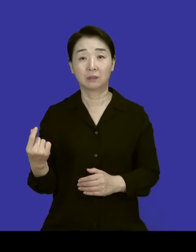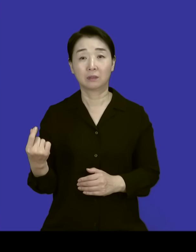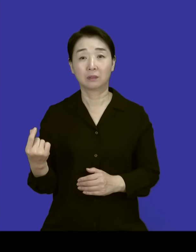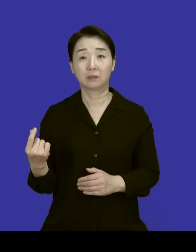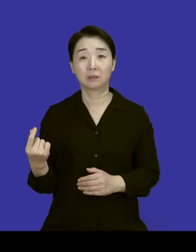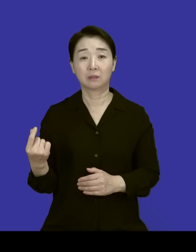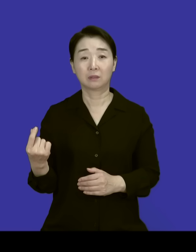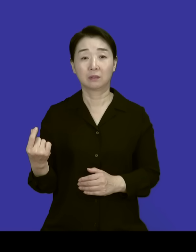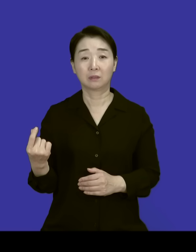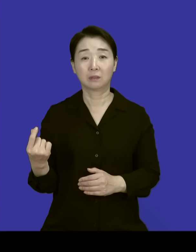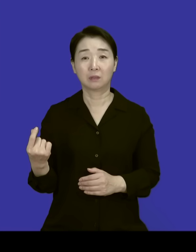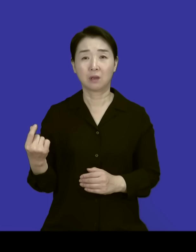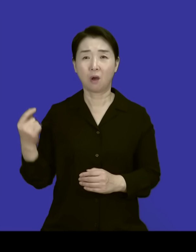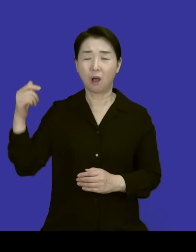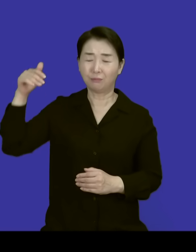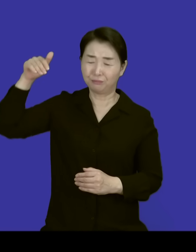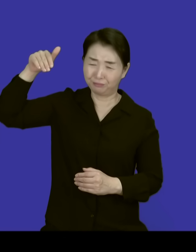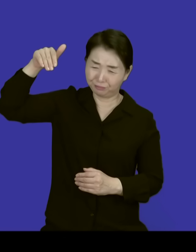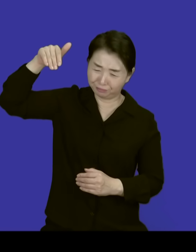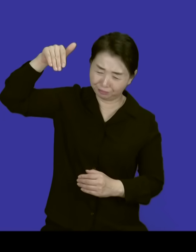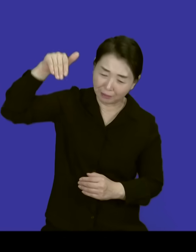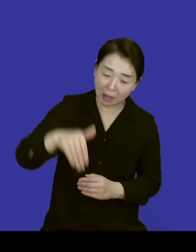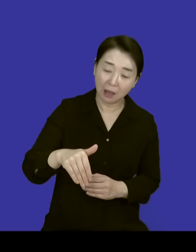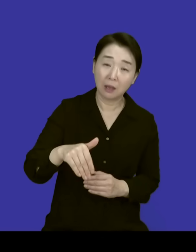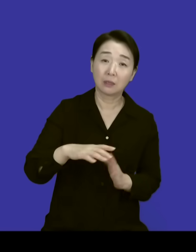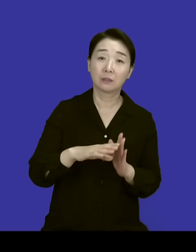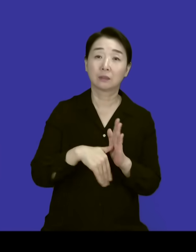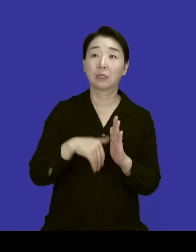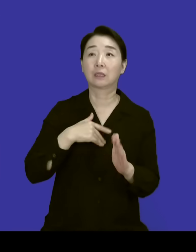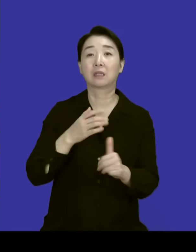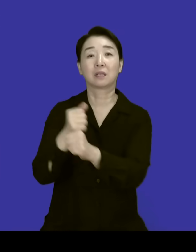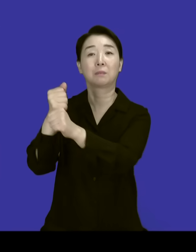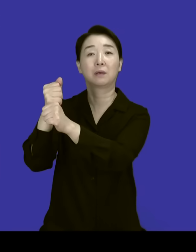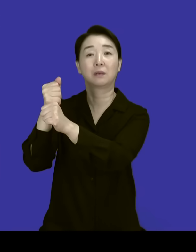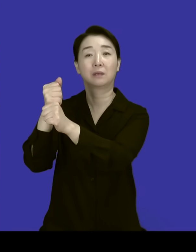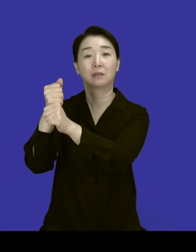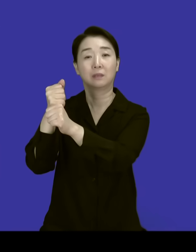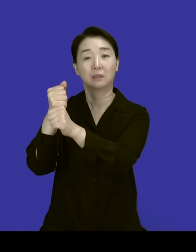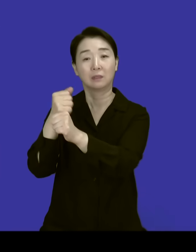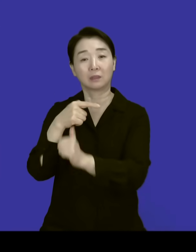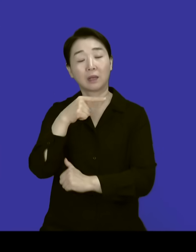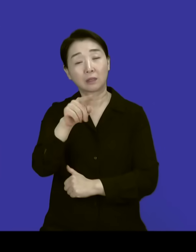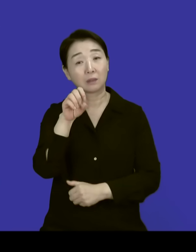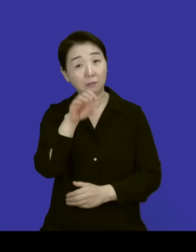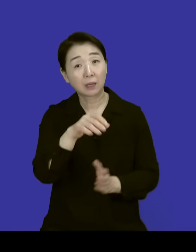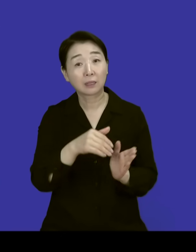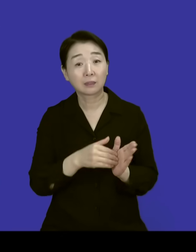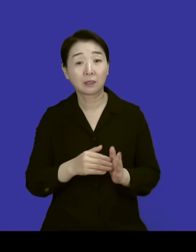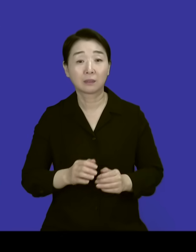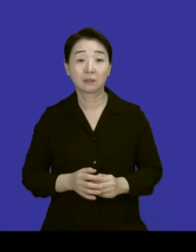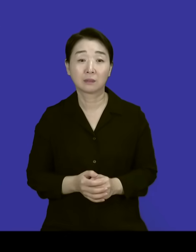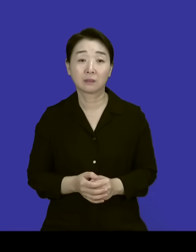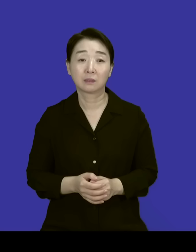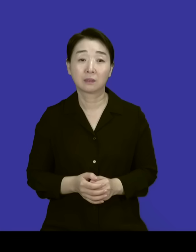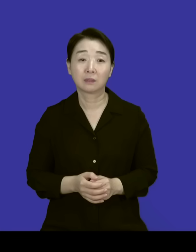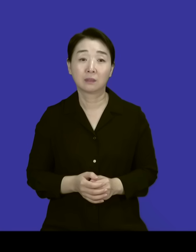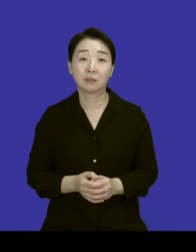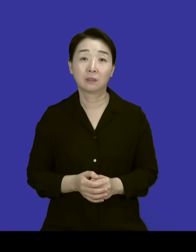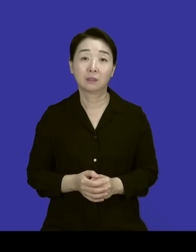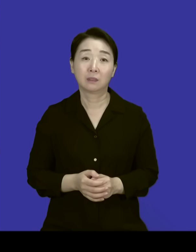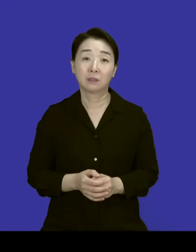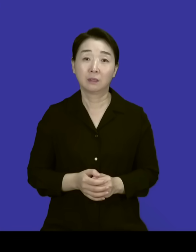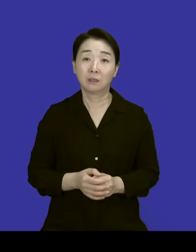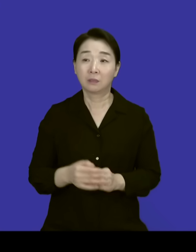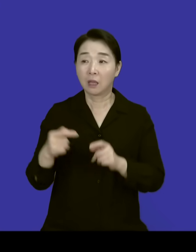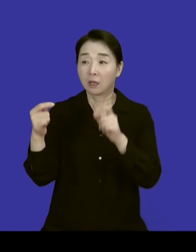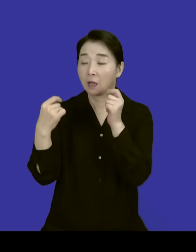되는 거의 밑에 끝까지. 근데 그때 딱 잡으세요. 내가 너에게 말하노니. 고막이 터지는 줄 알았어요. 앞에서